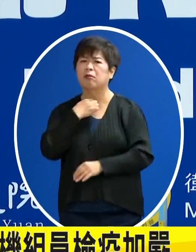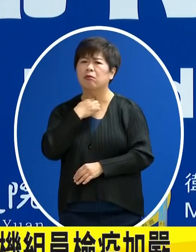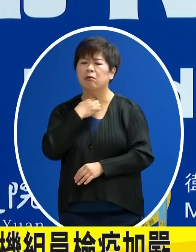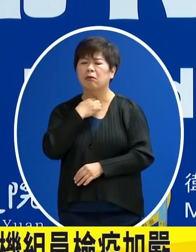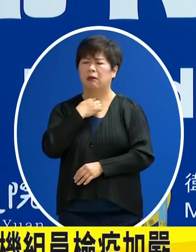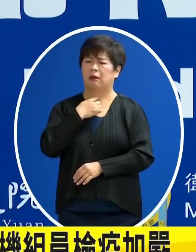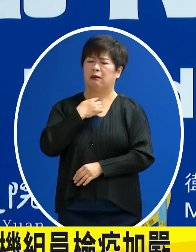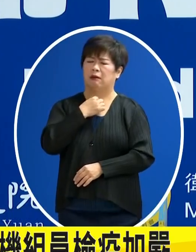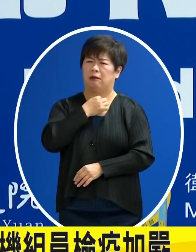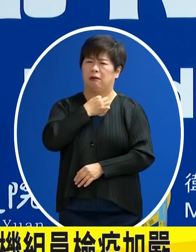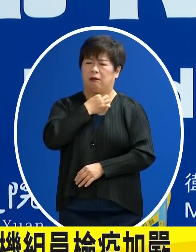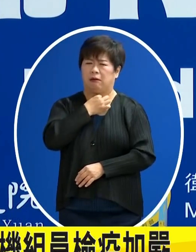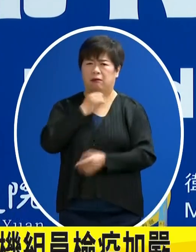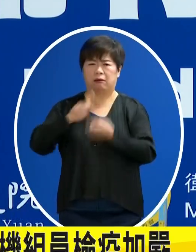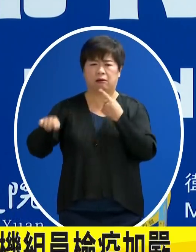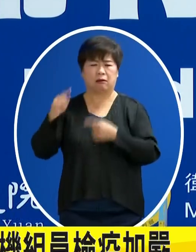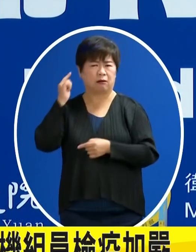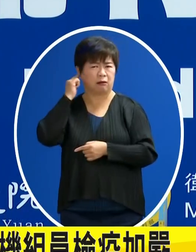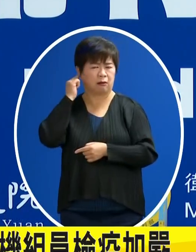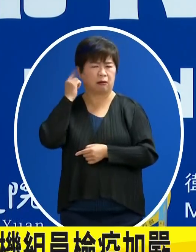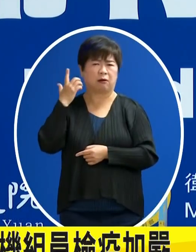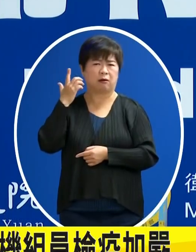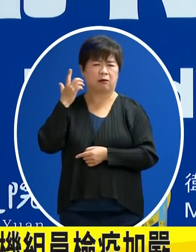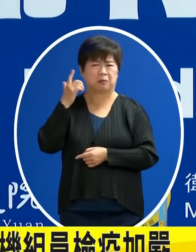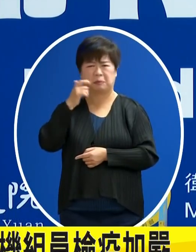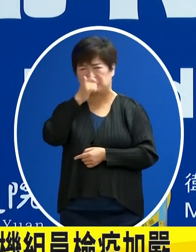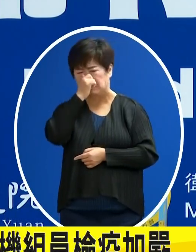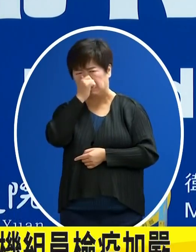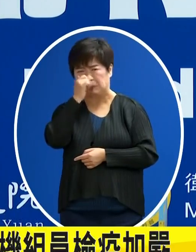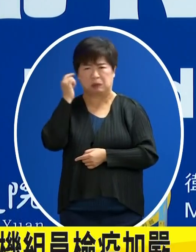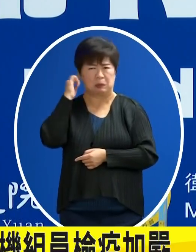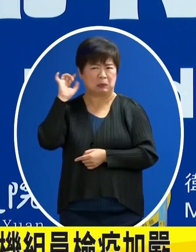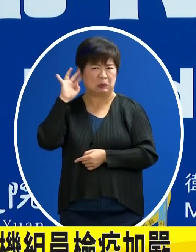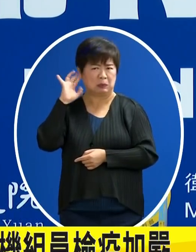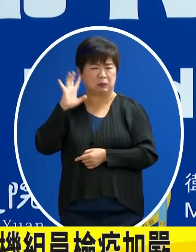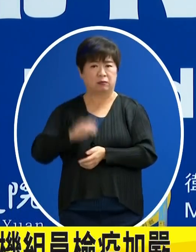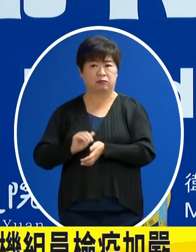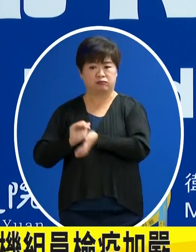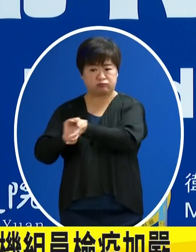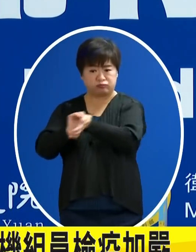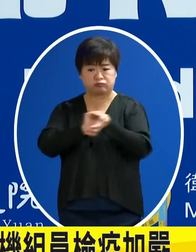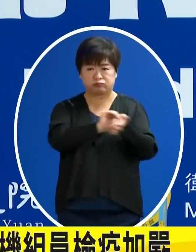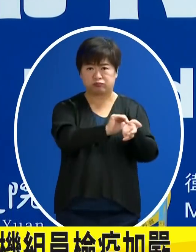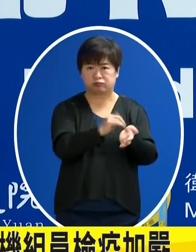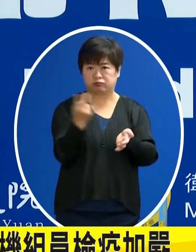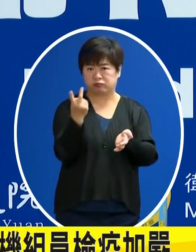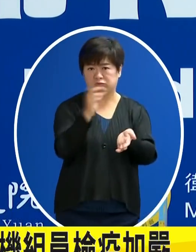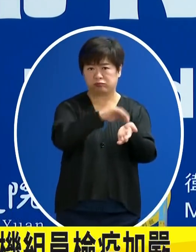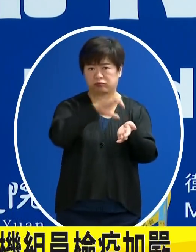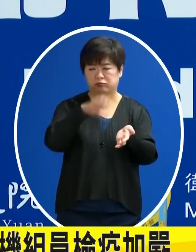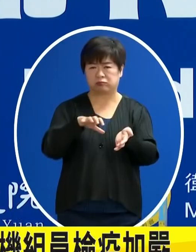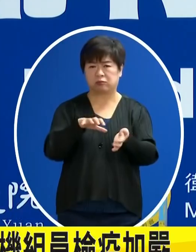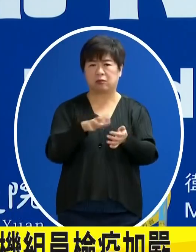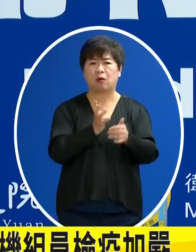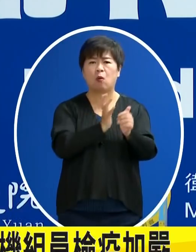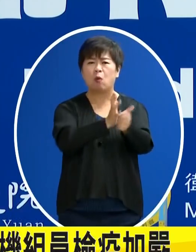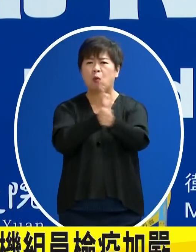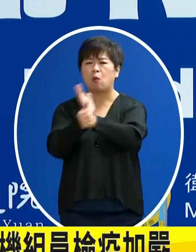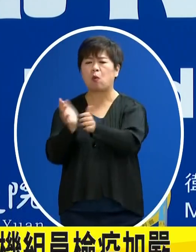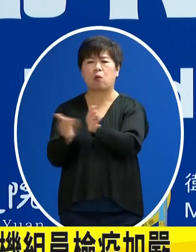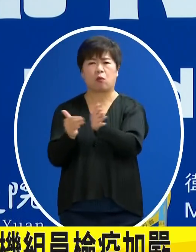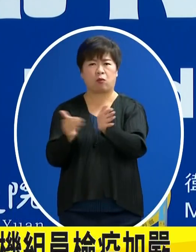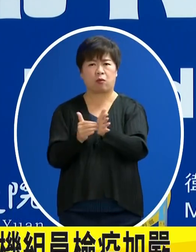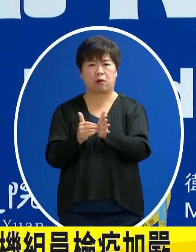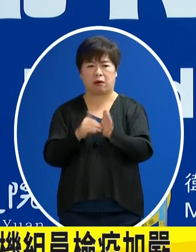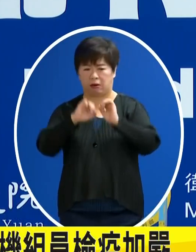有异物感、有耳鸣等等哈。经过我们在跟他去就医的2家医院的主治医师都分别询问过哈，